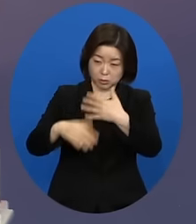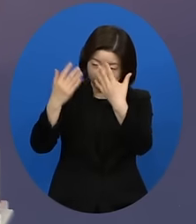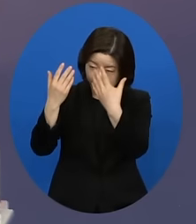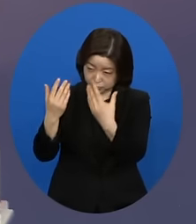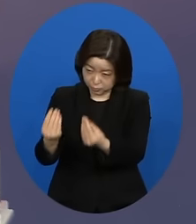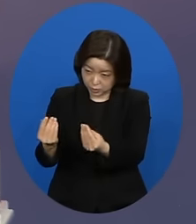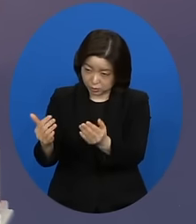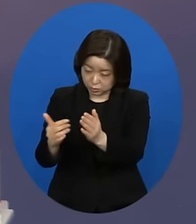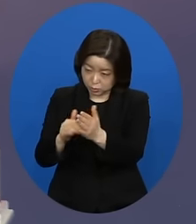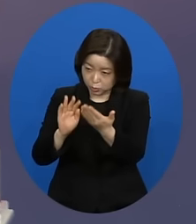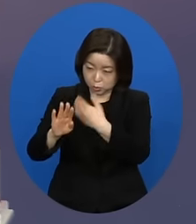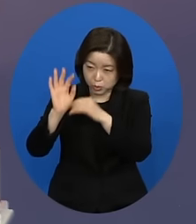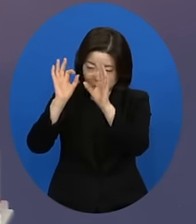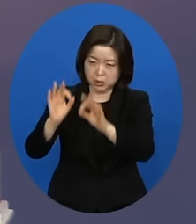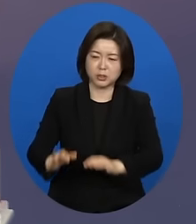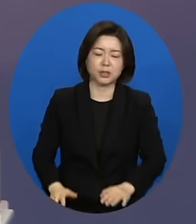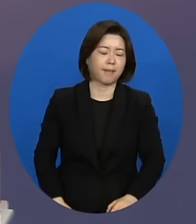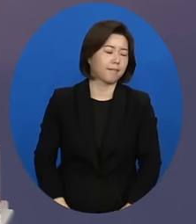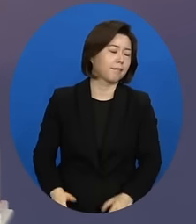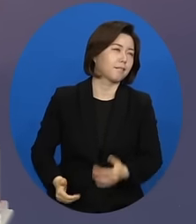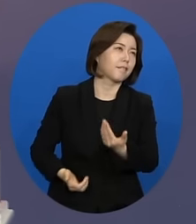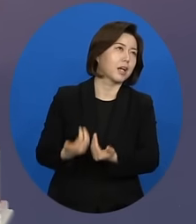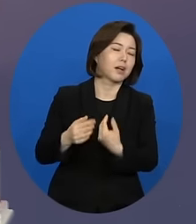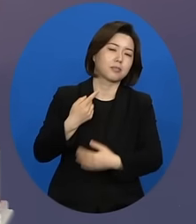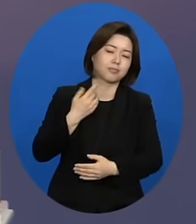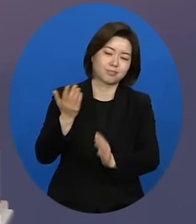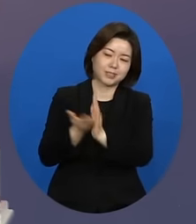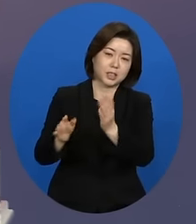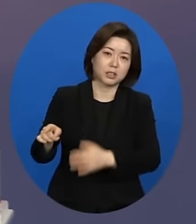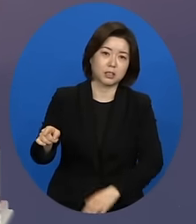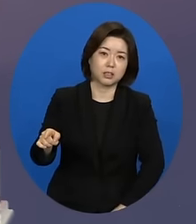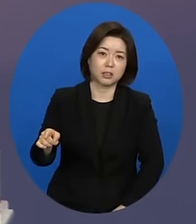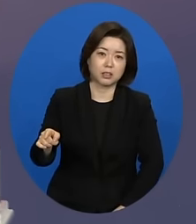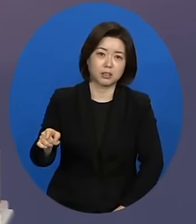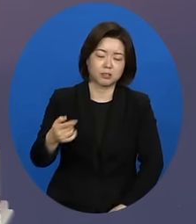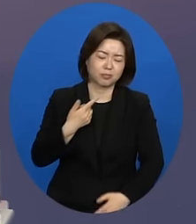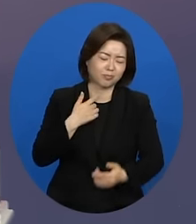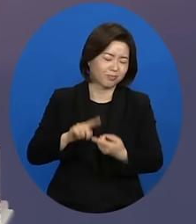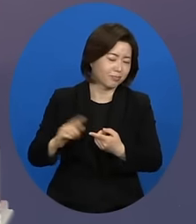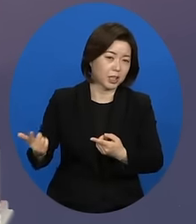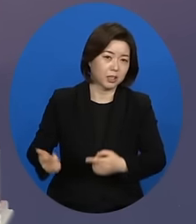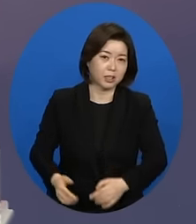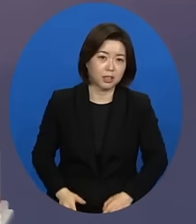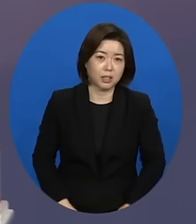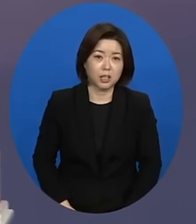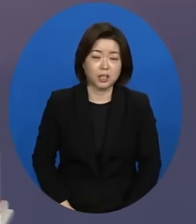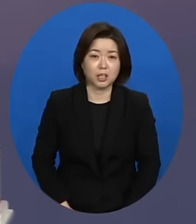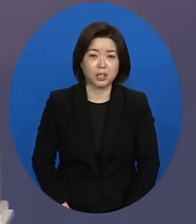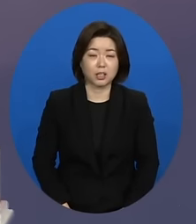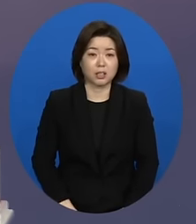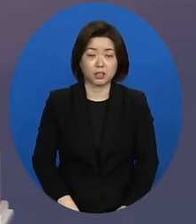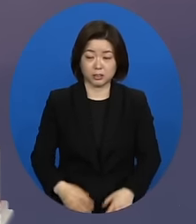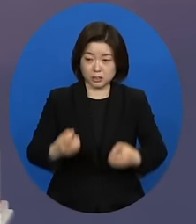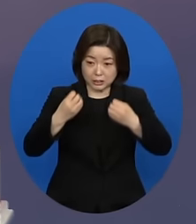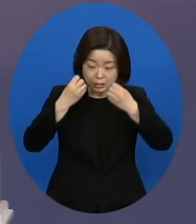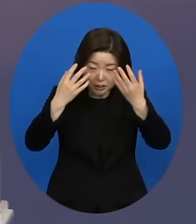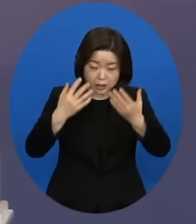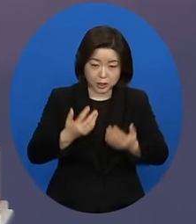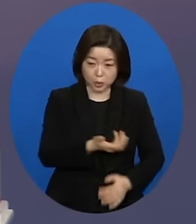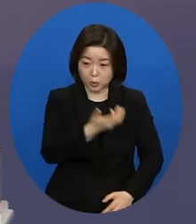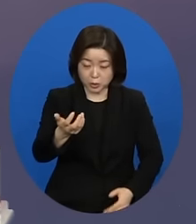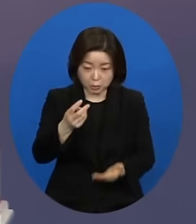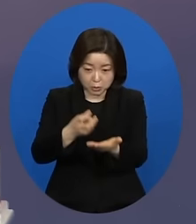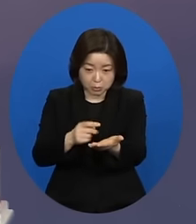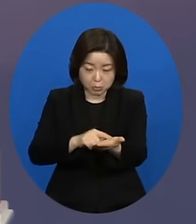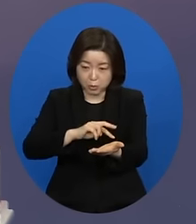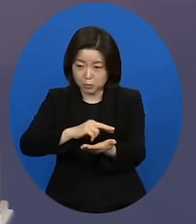보니까 마음에 안 들어 하는 거지. 왜 마음에 안 들어요? 아, 새로 이민법 바꾼 다음에